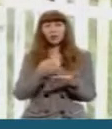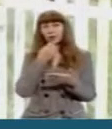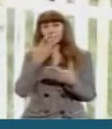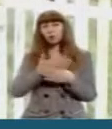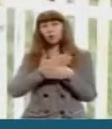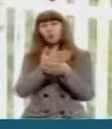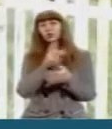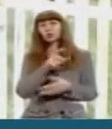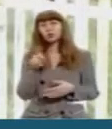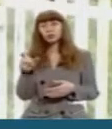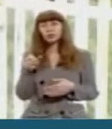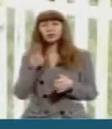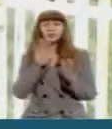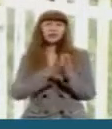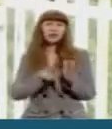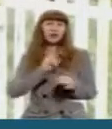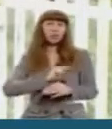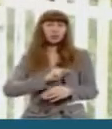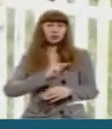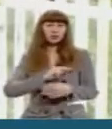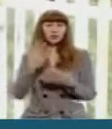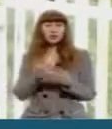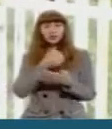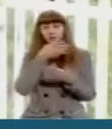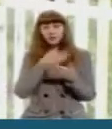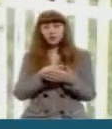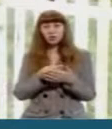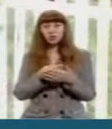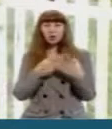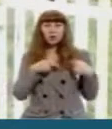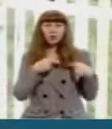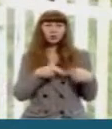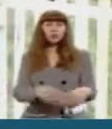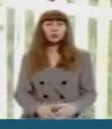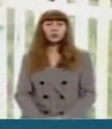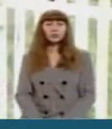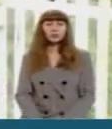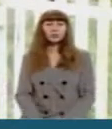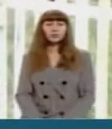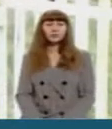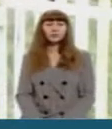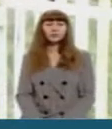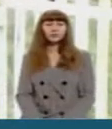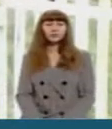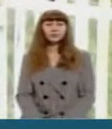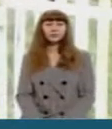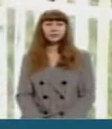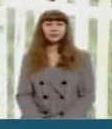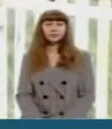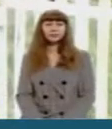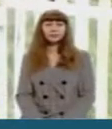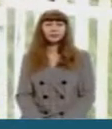Краснозамен ауылды округінің әкімі болып тағайындалдым. Сонда бір жыл жұмыс жасадым. Осы қазір